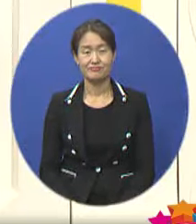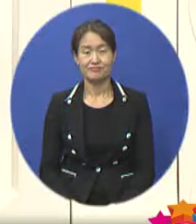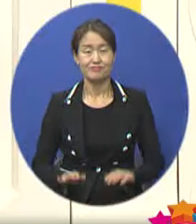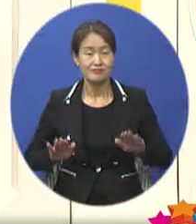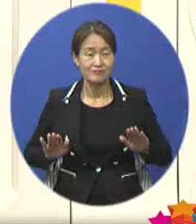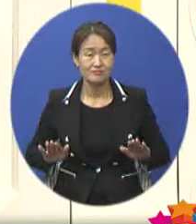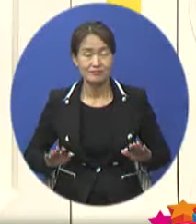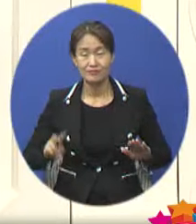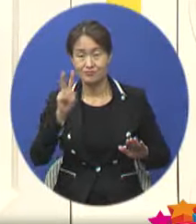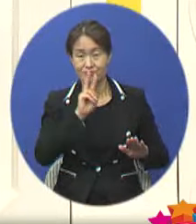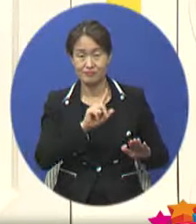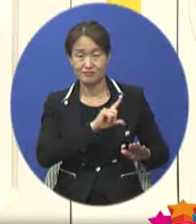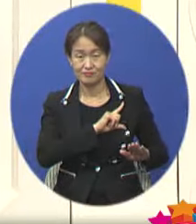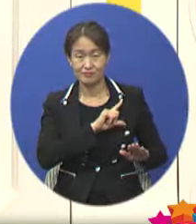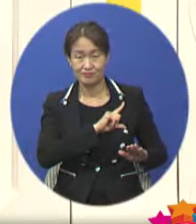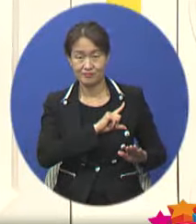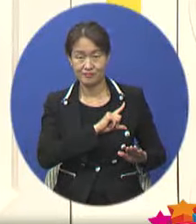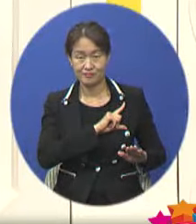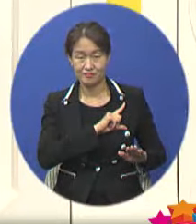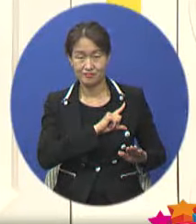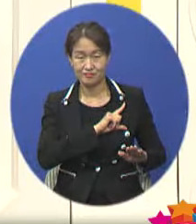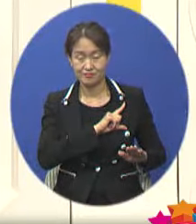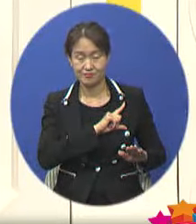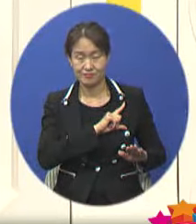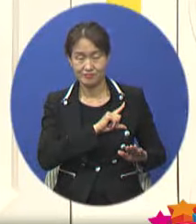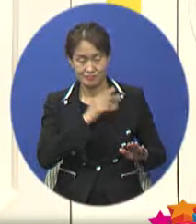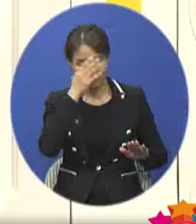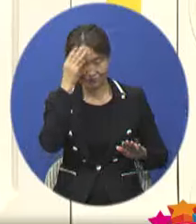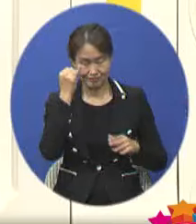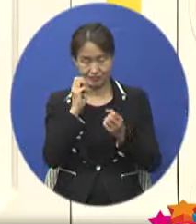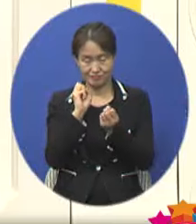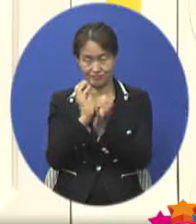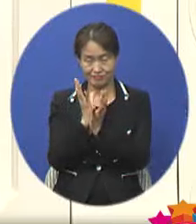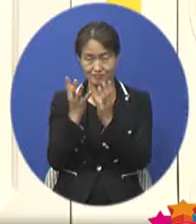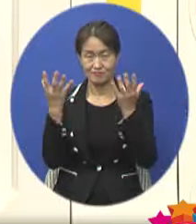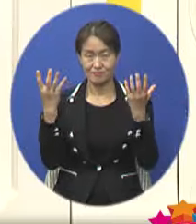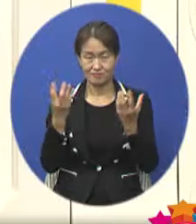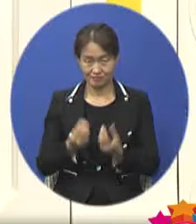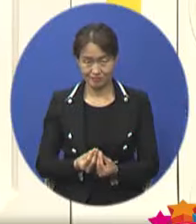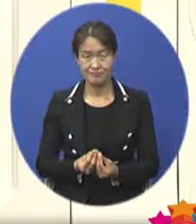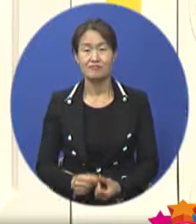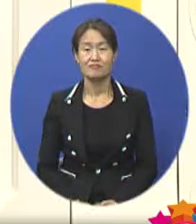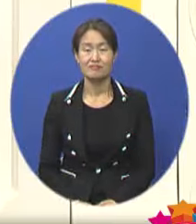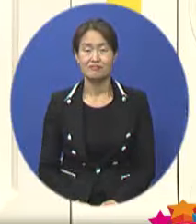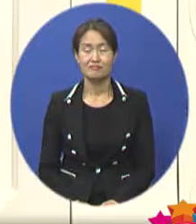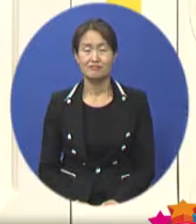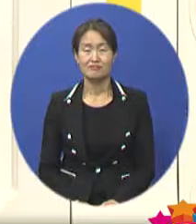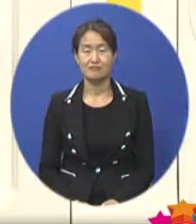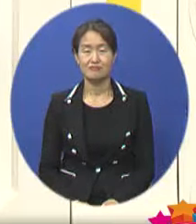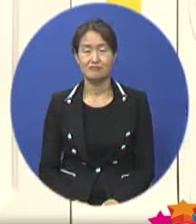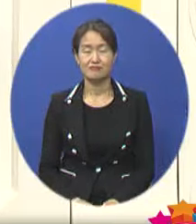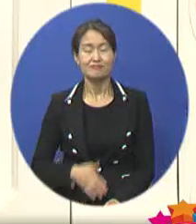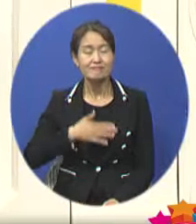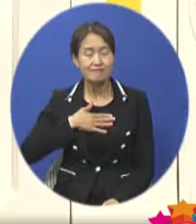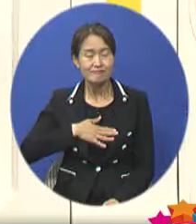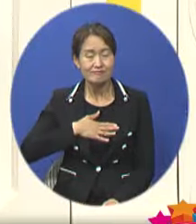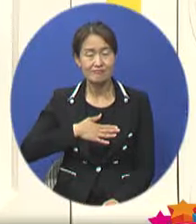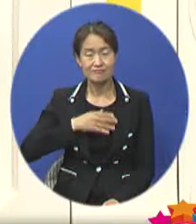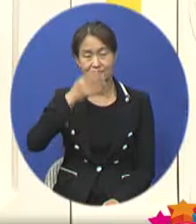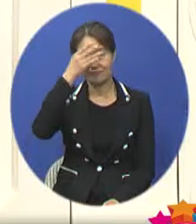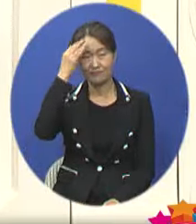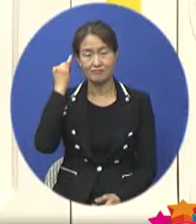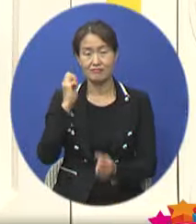오늘 불러주실 곡이 곡이 한미꽃 사연. 사연. 네. 예, 알겠습니다.